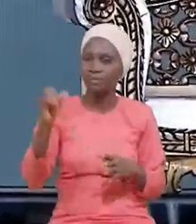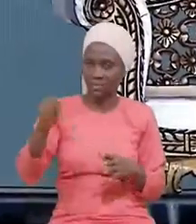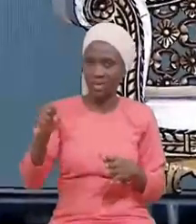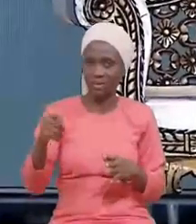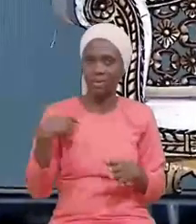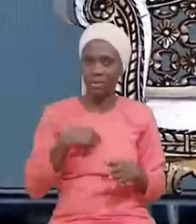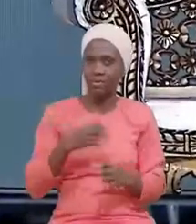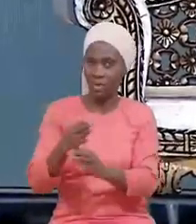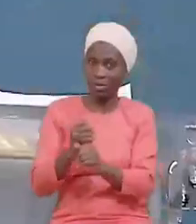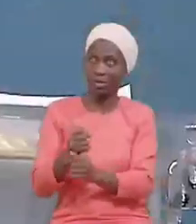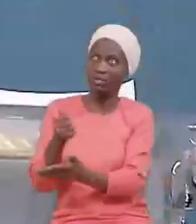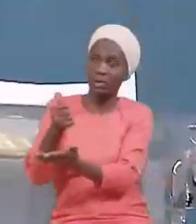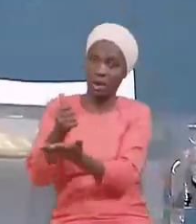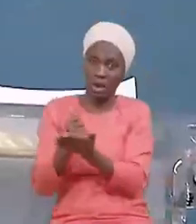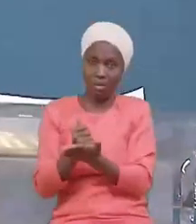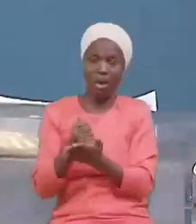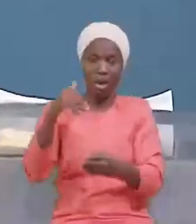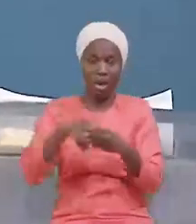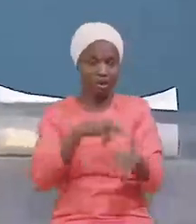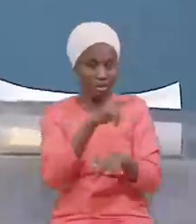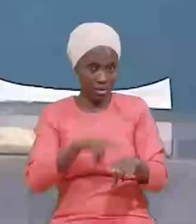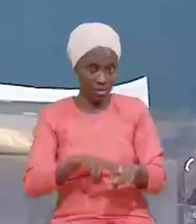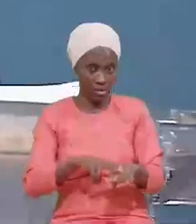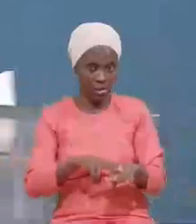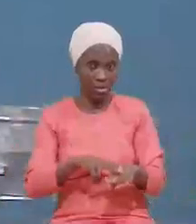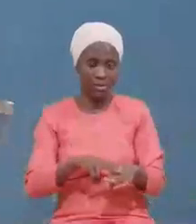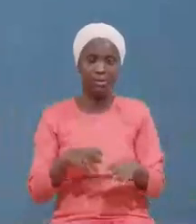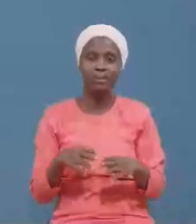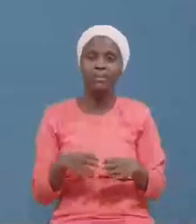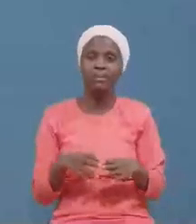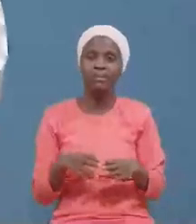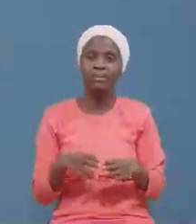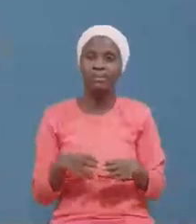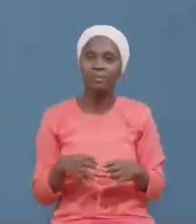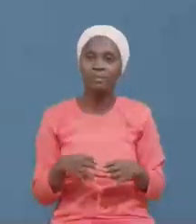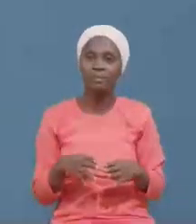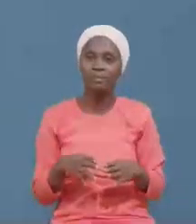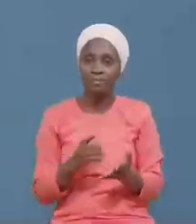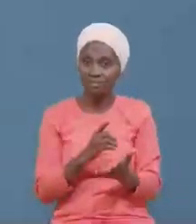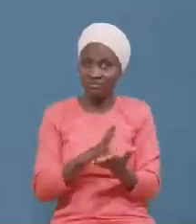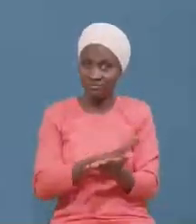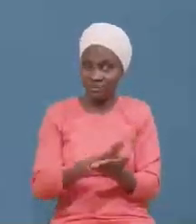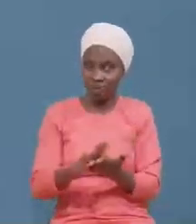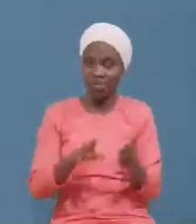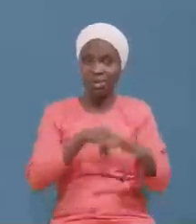Oui, on reçoit le secours dans le naturel. Mais le surnaturel,